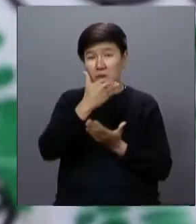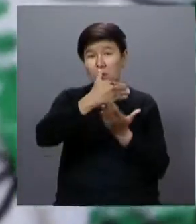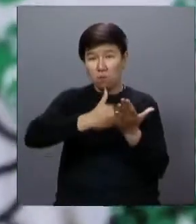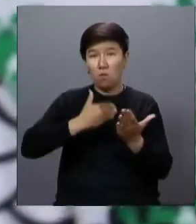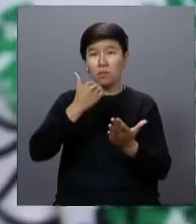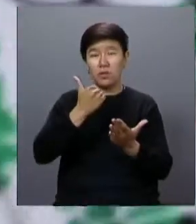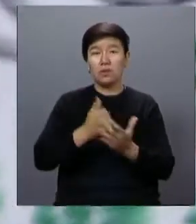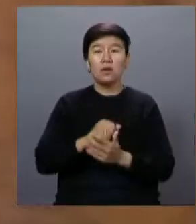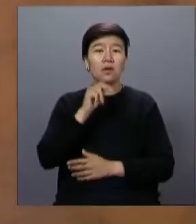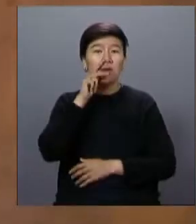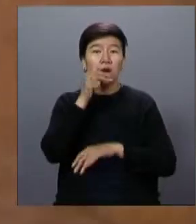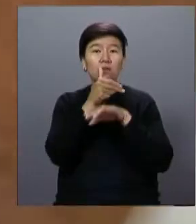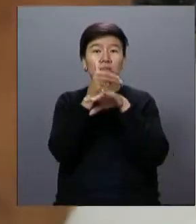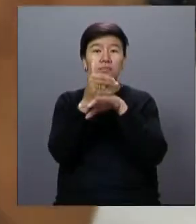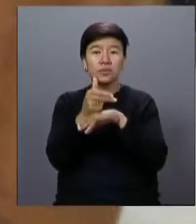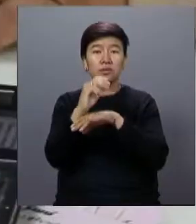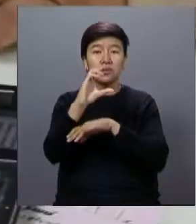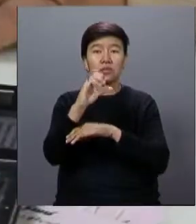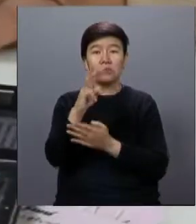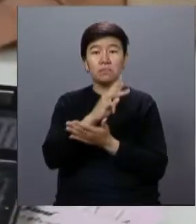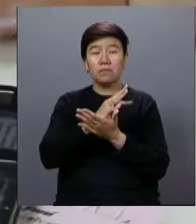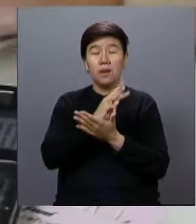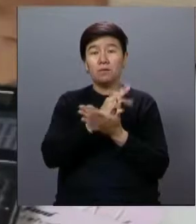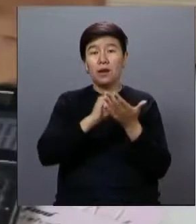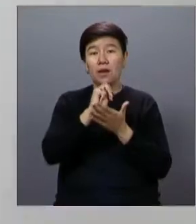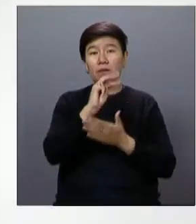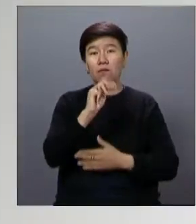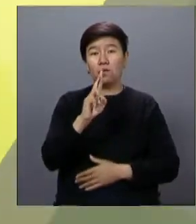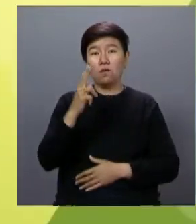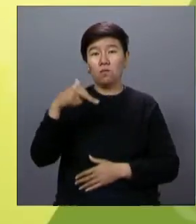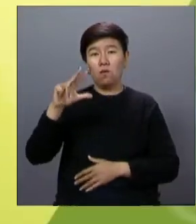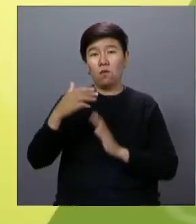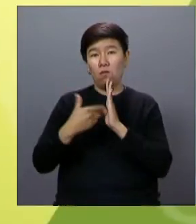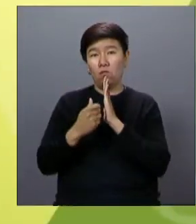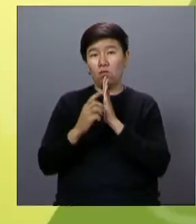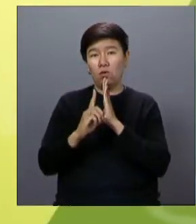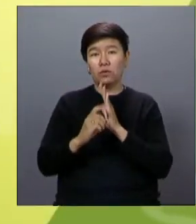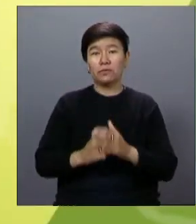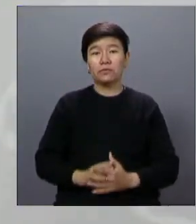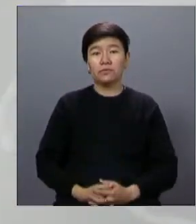พลเมืองมหาวิทยาลัยราชภัฏอุดรธานีรายงาน